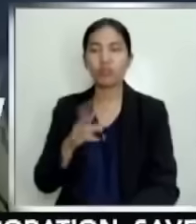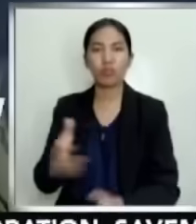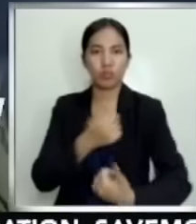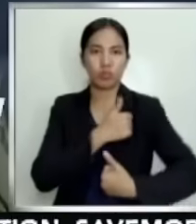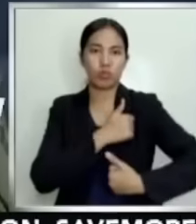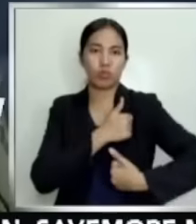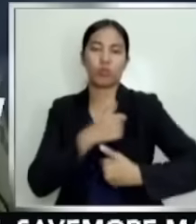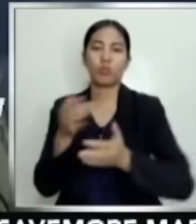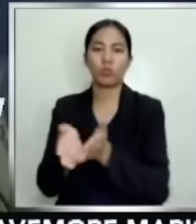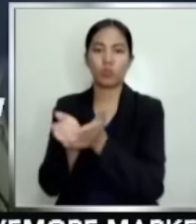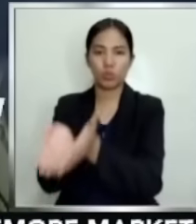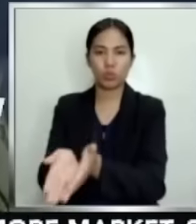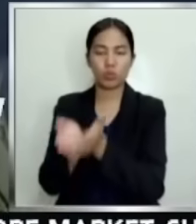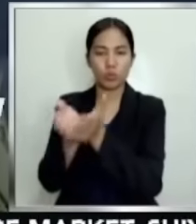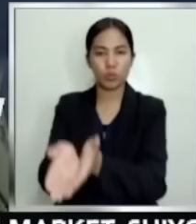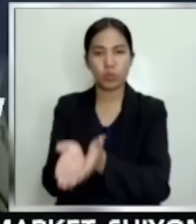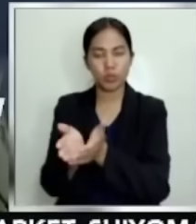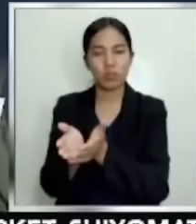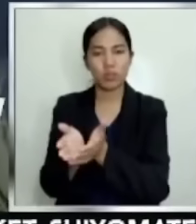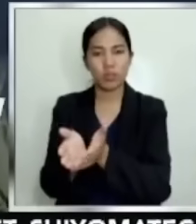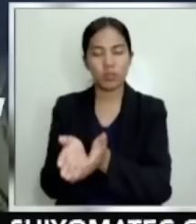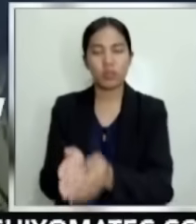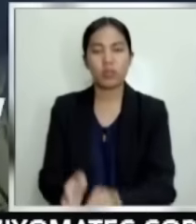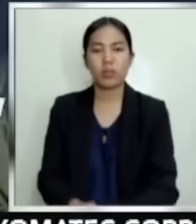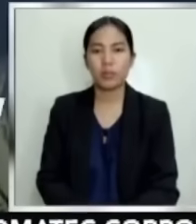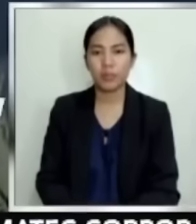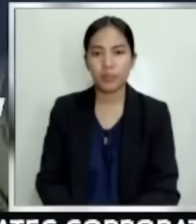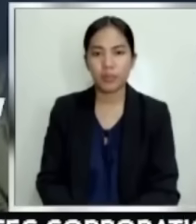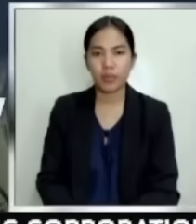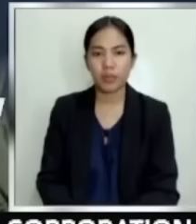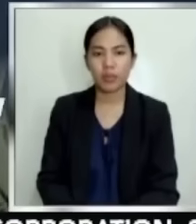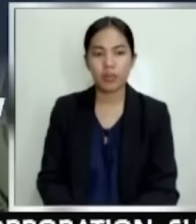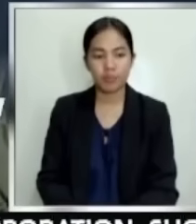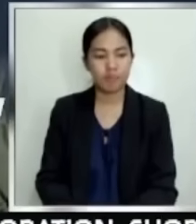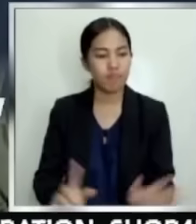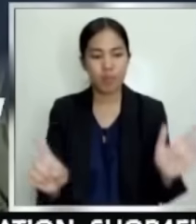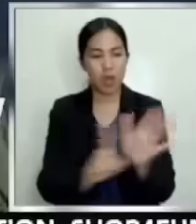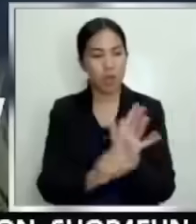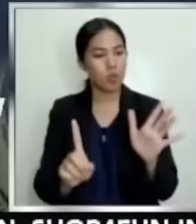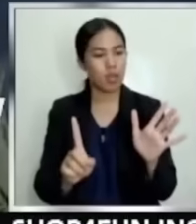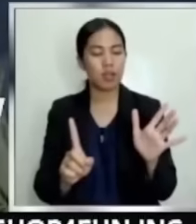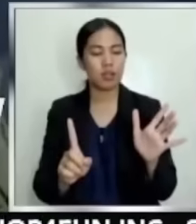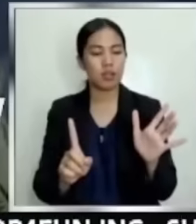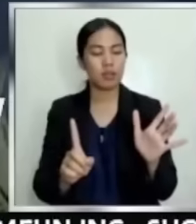tayo pwedeng pigilin or